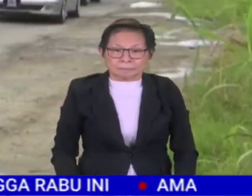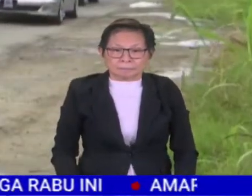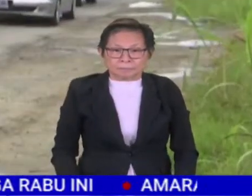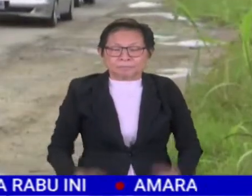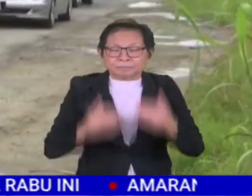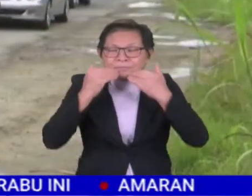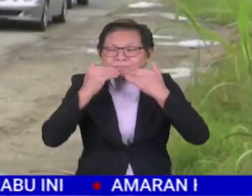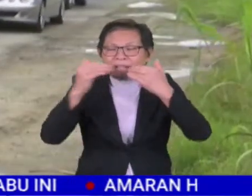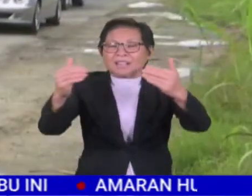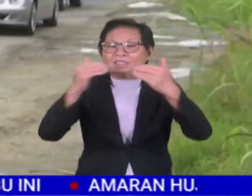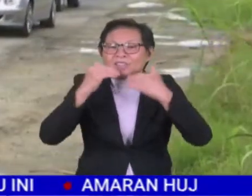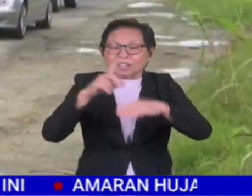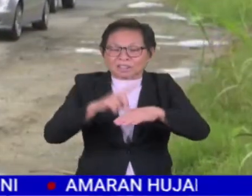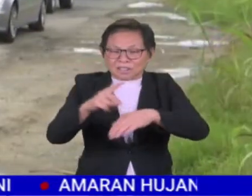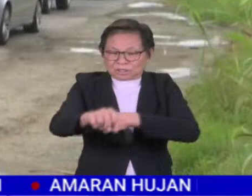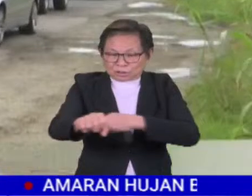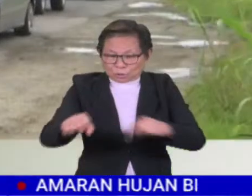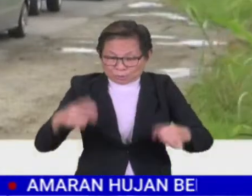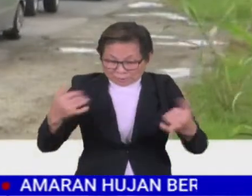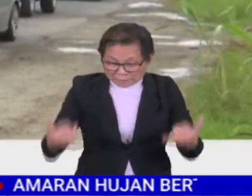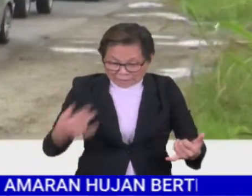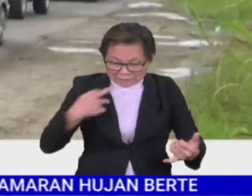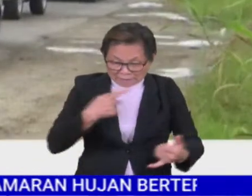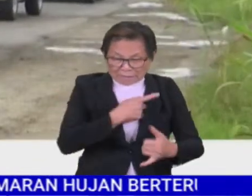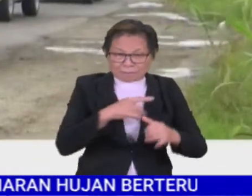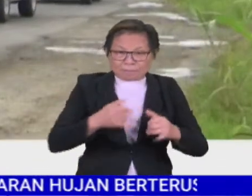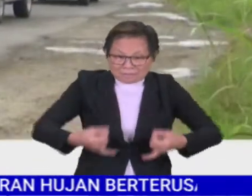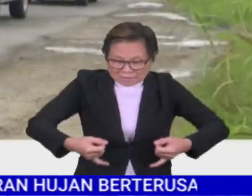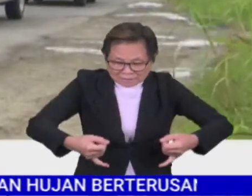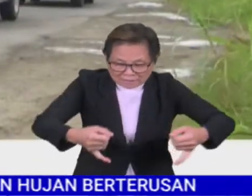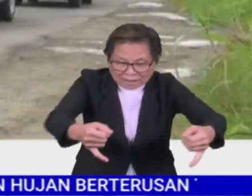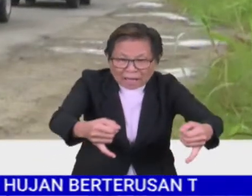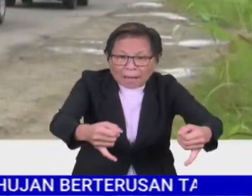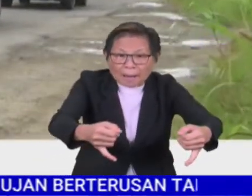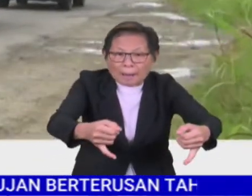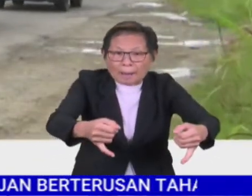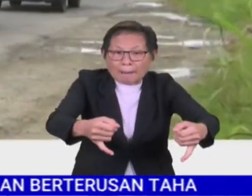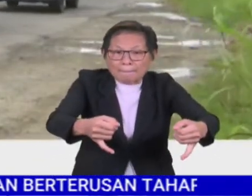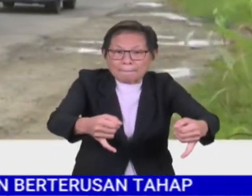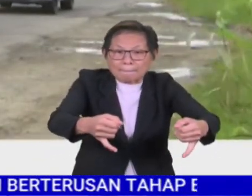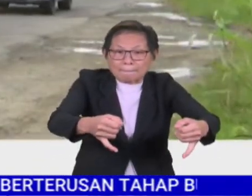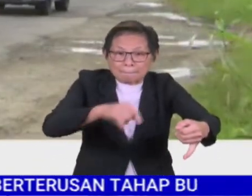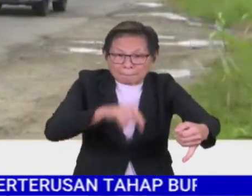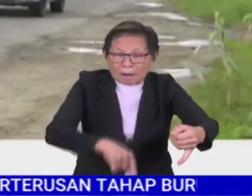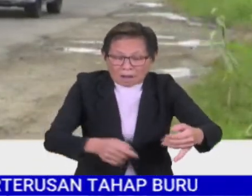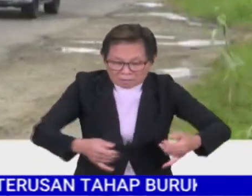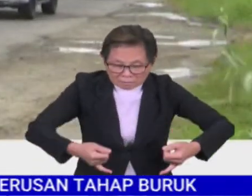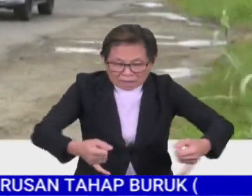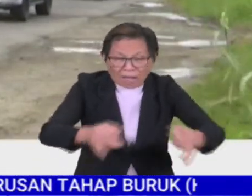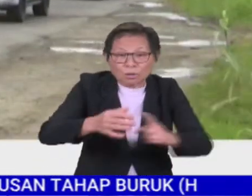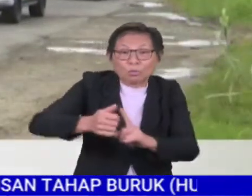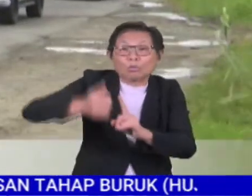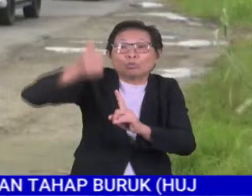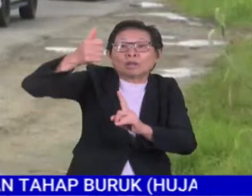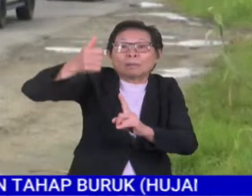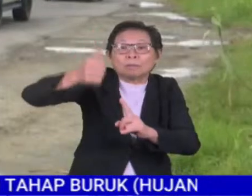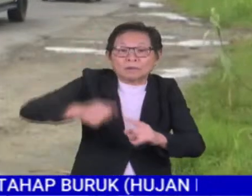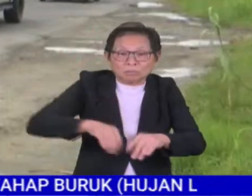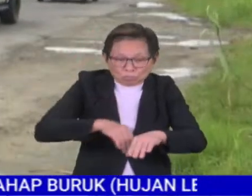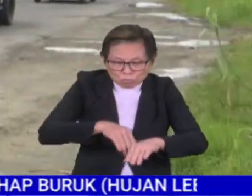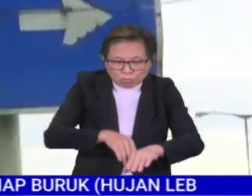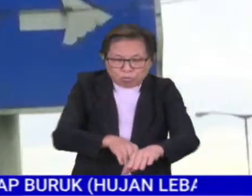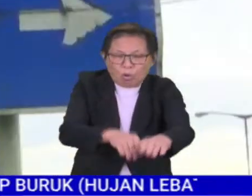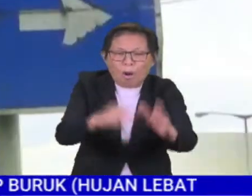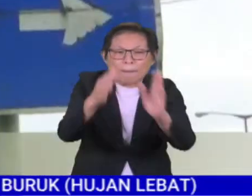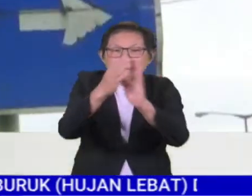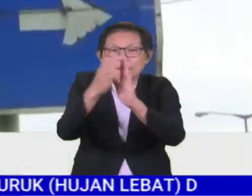Terima kasih dia di studio sekarang ini kami berada di jalan bypass tuanan laluan utama aliran traffic menuju ke